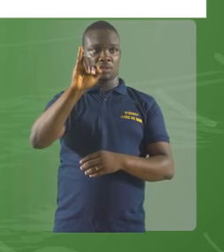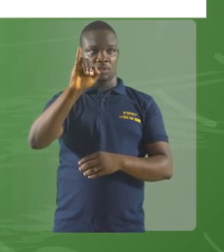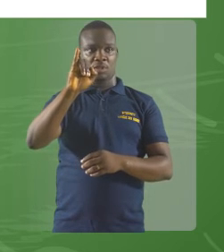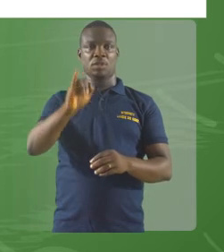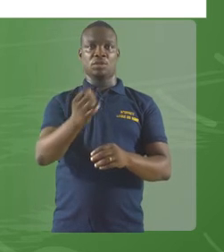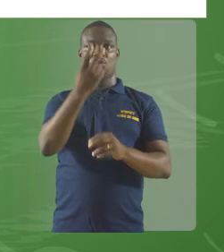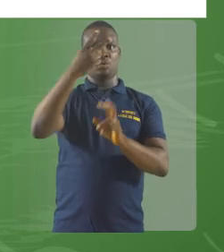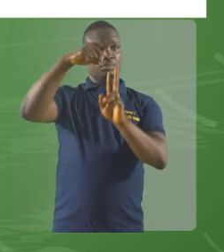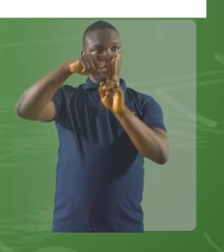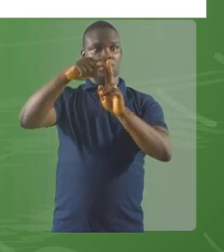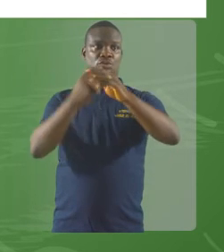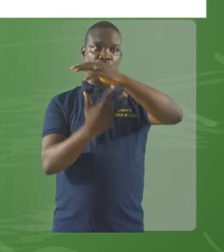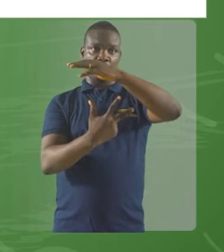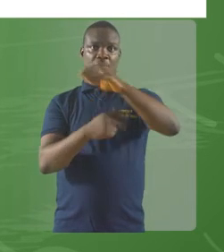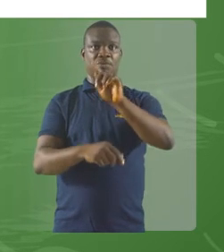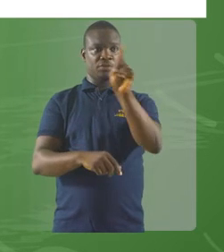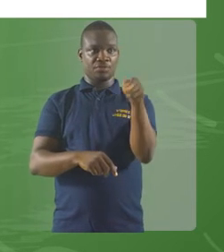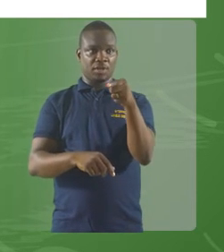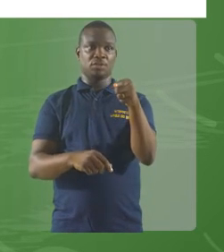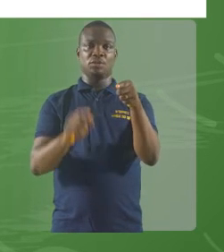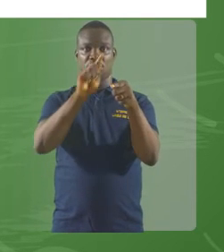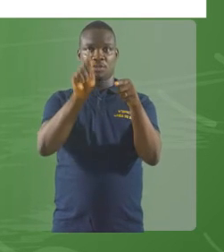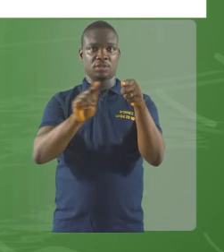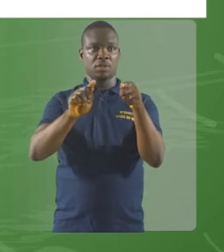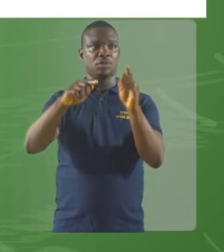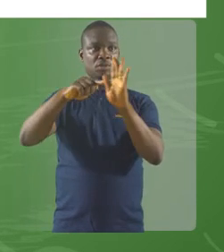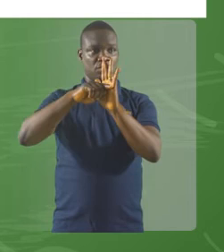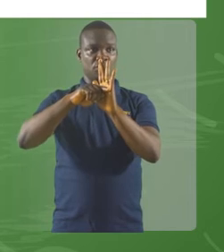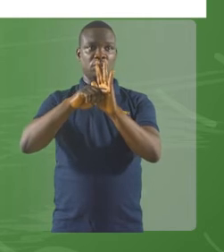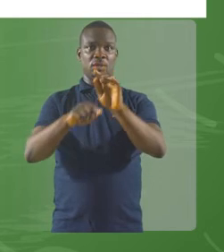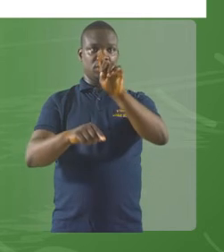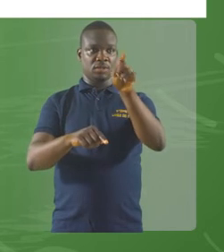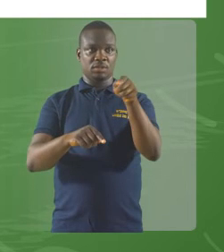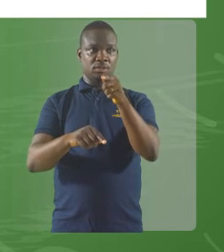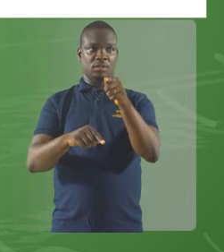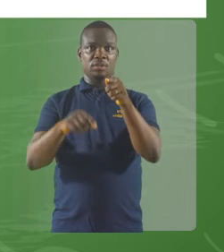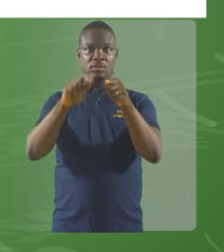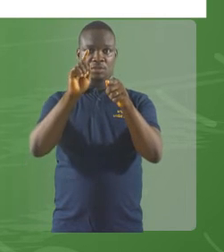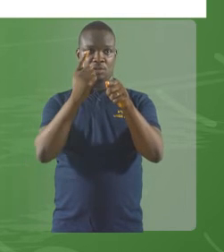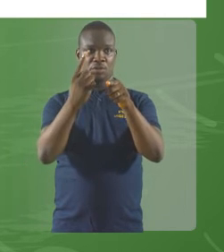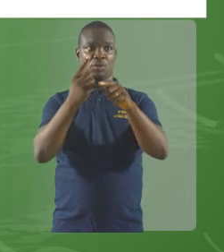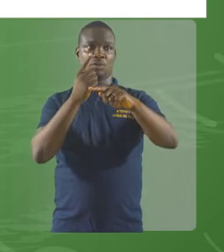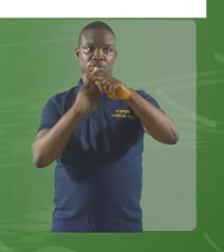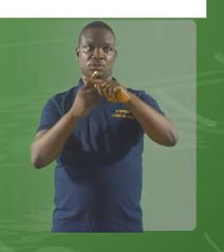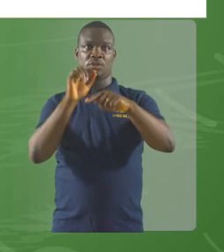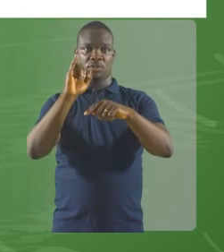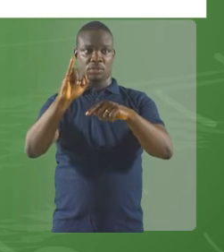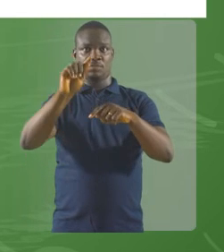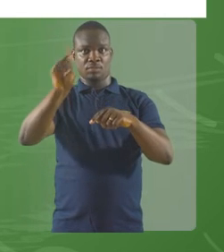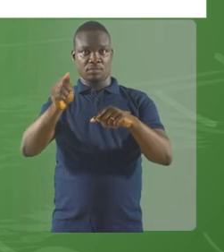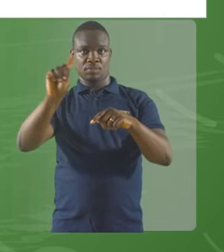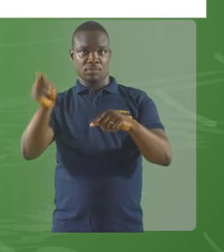sur 3 facteur de Z moins 1 plus